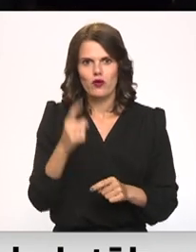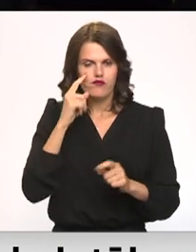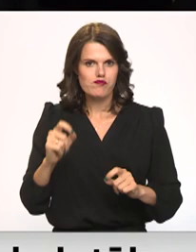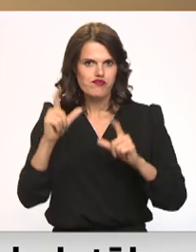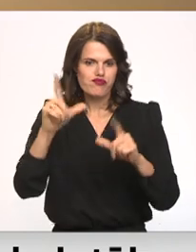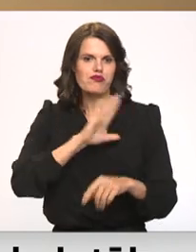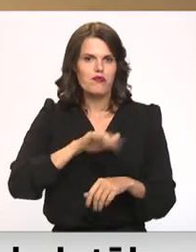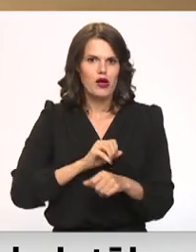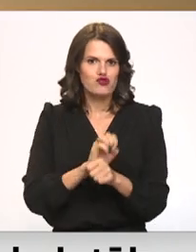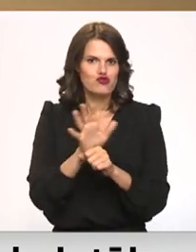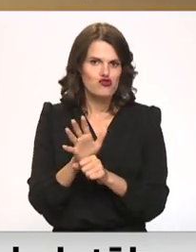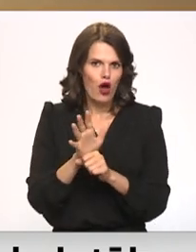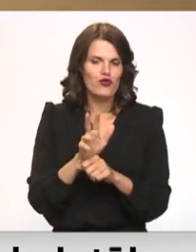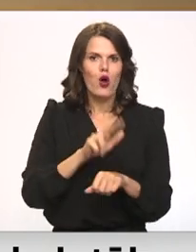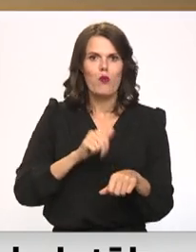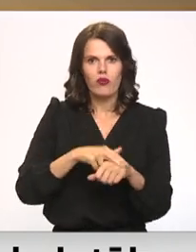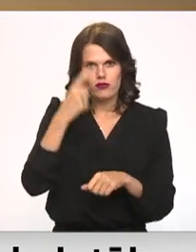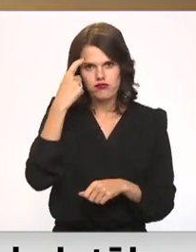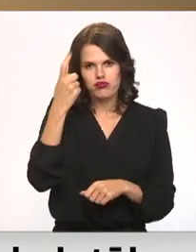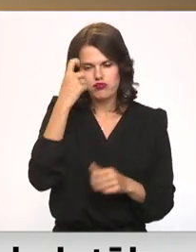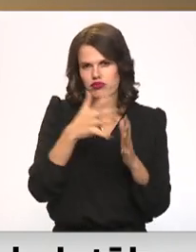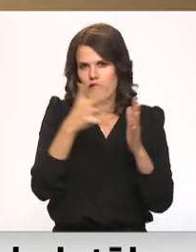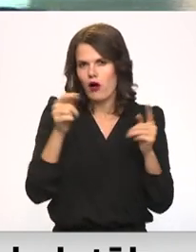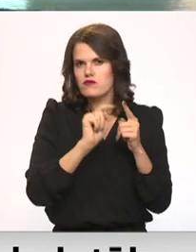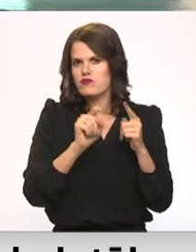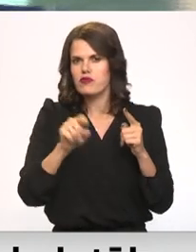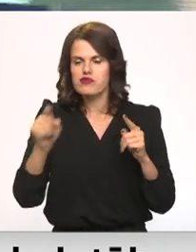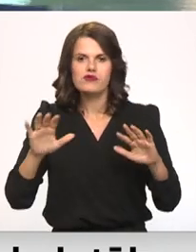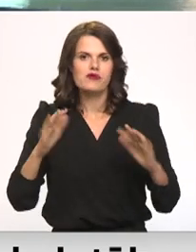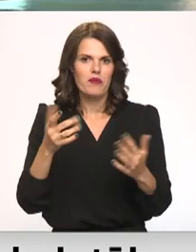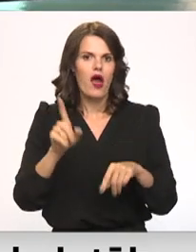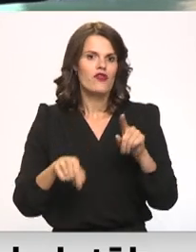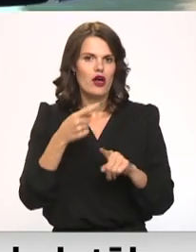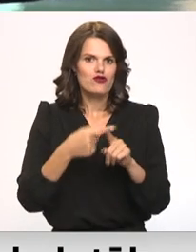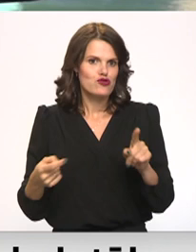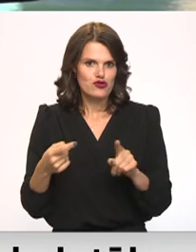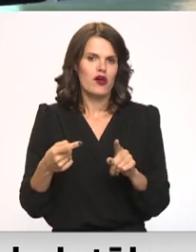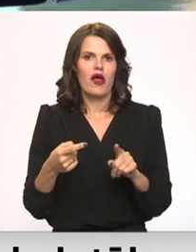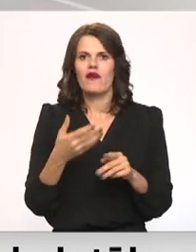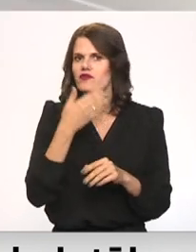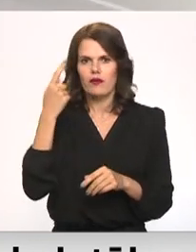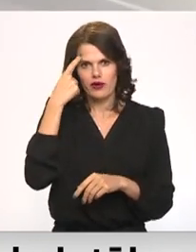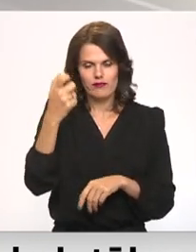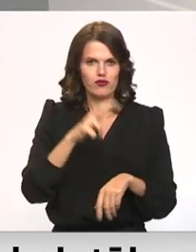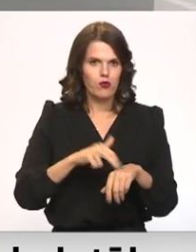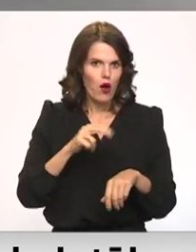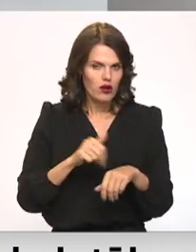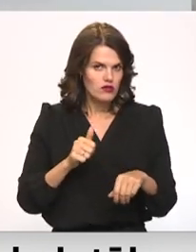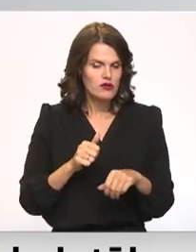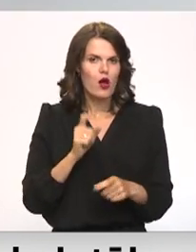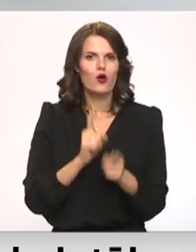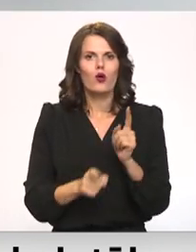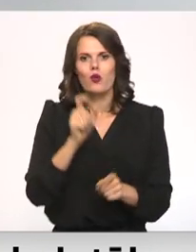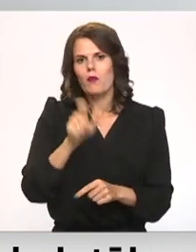pēc pandēmijas. Policijai ziņots vairākos desmitos gadījumu, taču esot reizes, kad tas neticis darīts. Nozares darbinieki